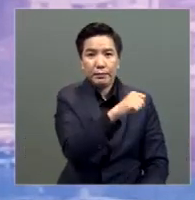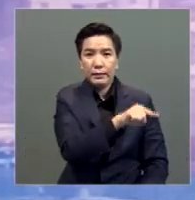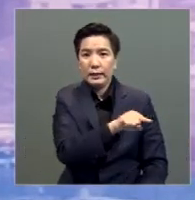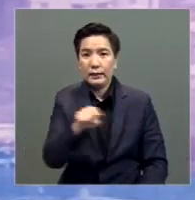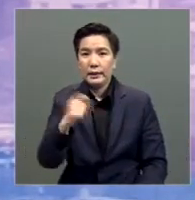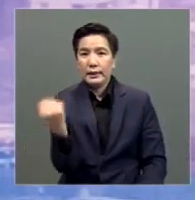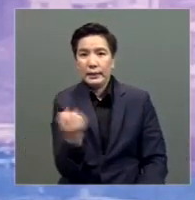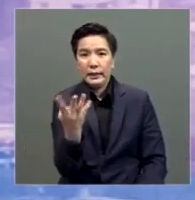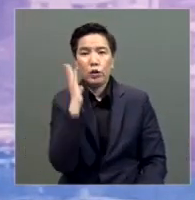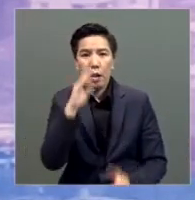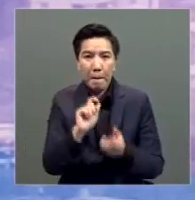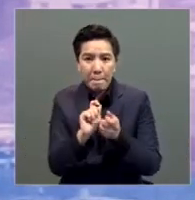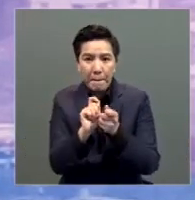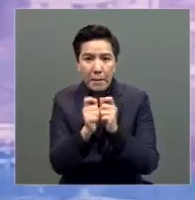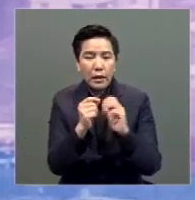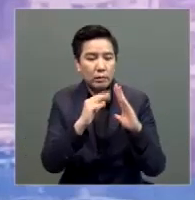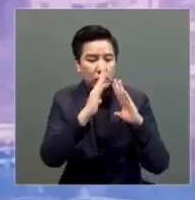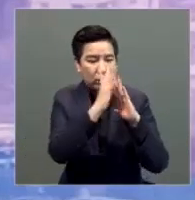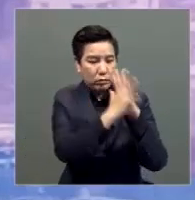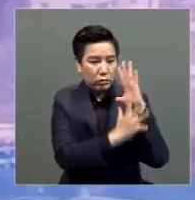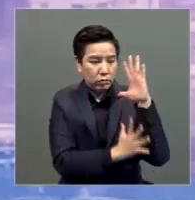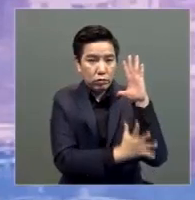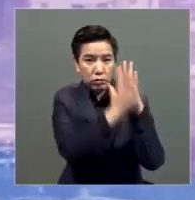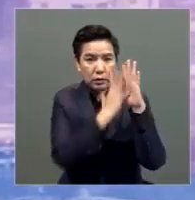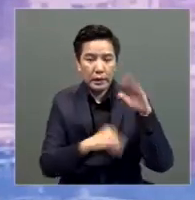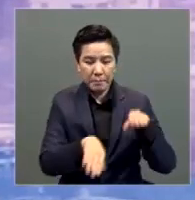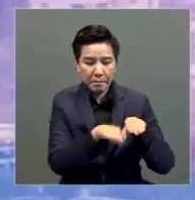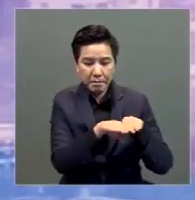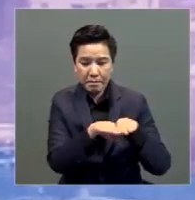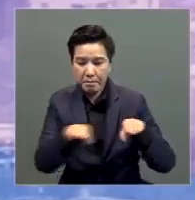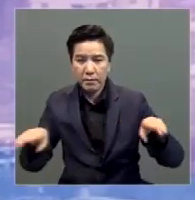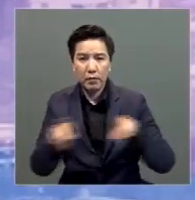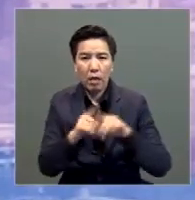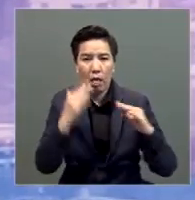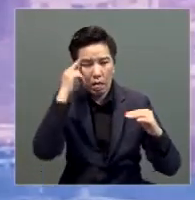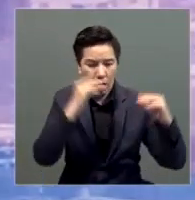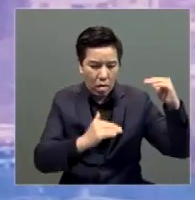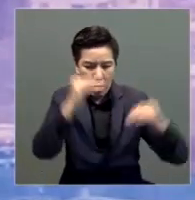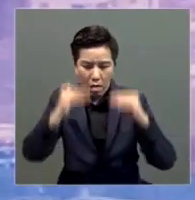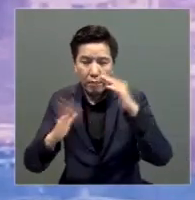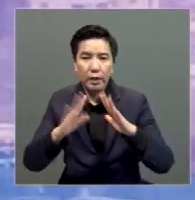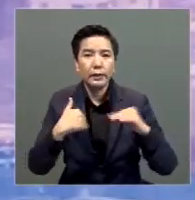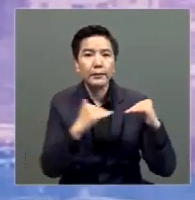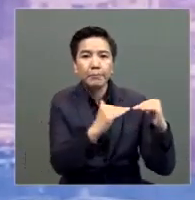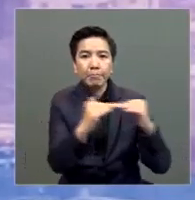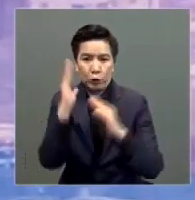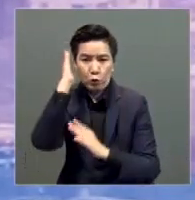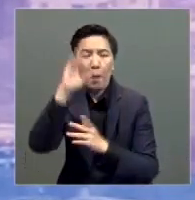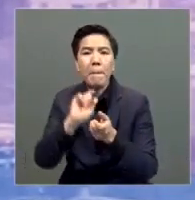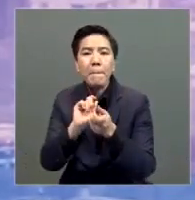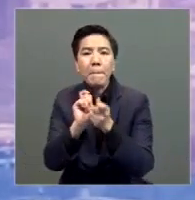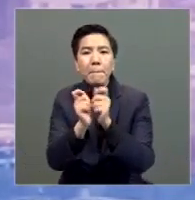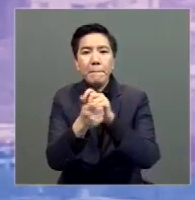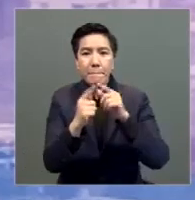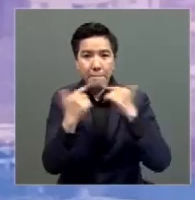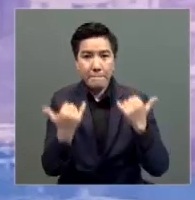ก็จะพยายามปรับของทุกจังหวัดให้เข้ามาอยู่ในเกณฑ์เดียวกันจะได้ไม่งงแก่ประชาชนส่ว